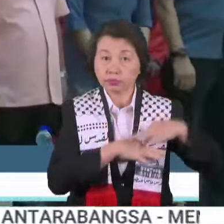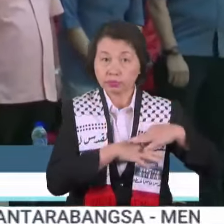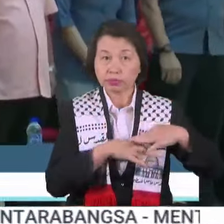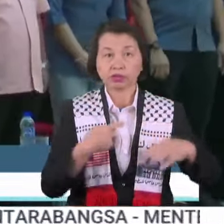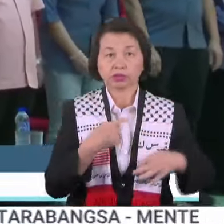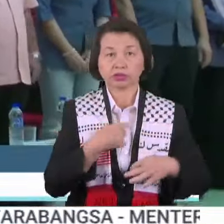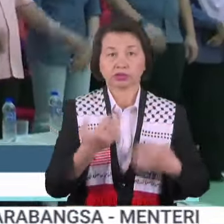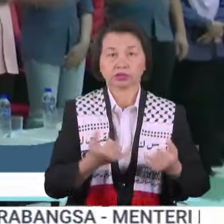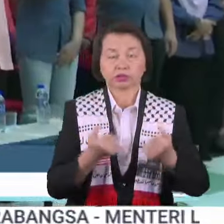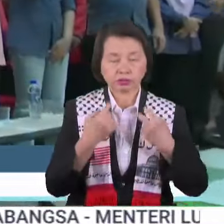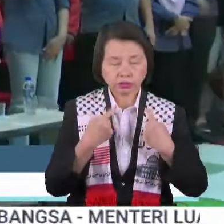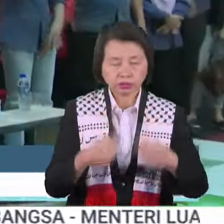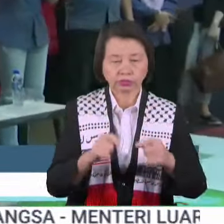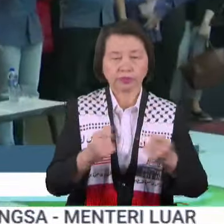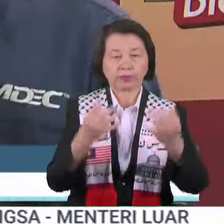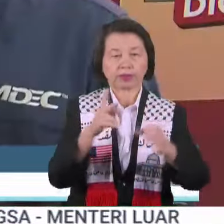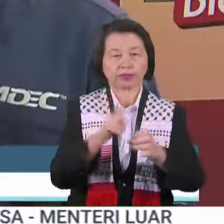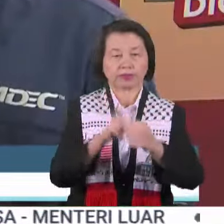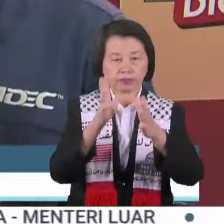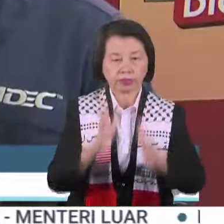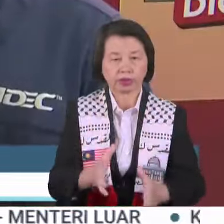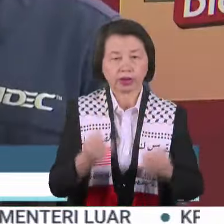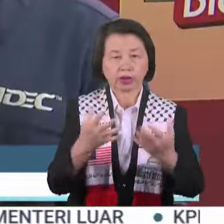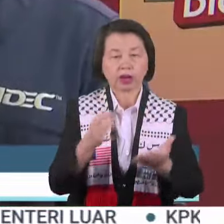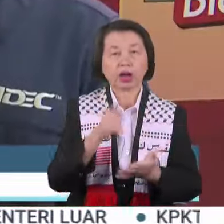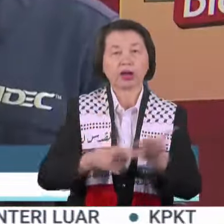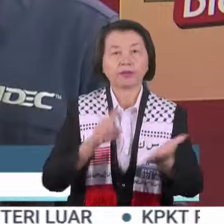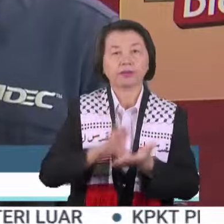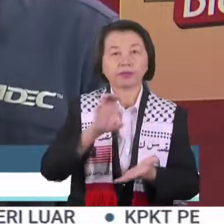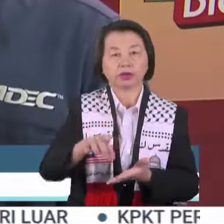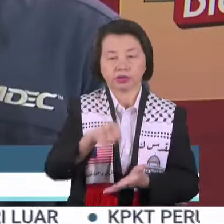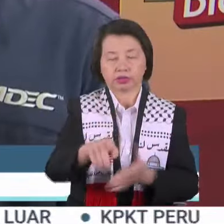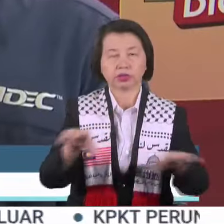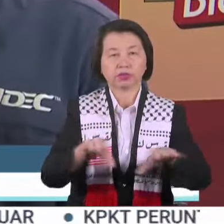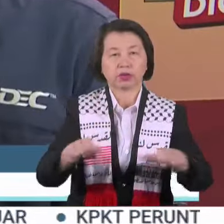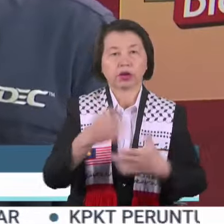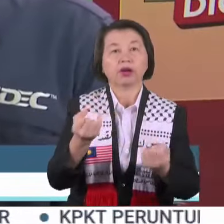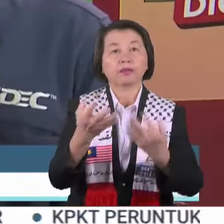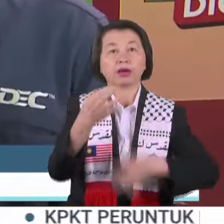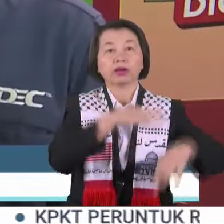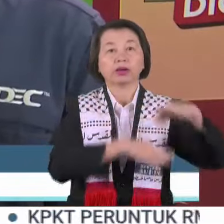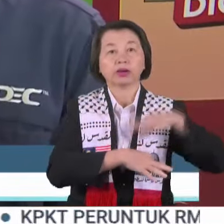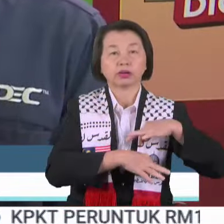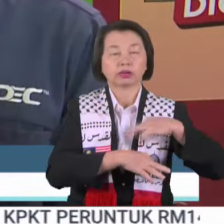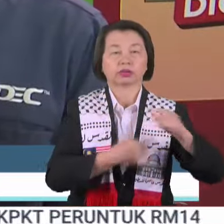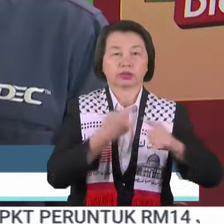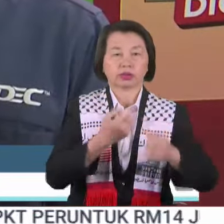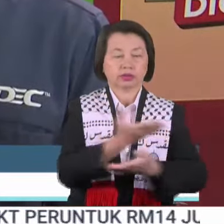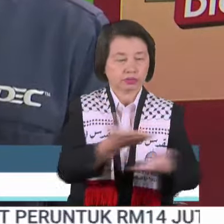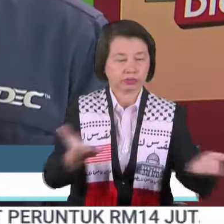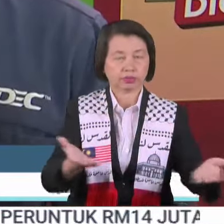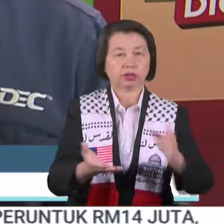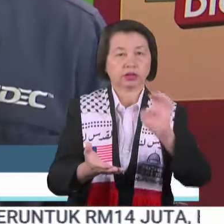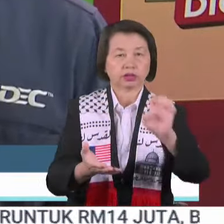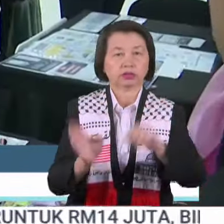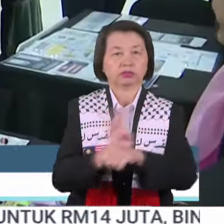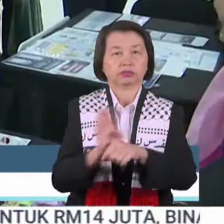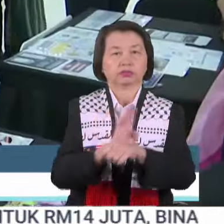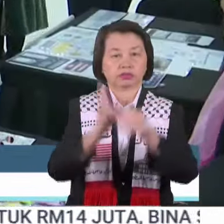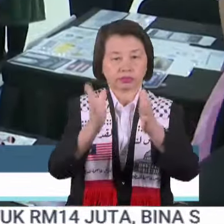kita track berapa ramai peserta, berapa pelaburan yang telah dibuat dan berapa pulangan yang dapat daripada usahawan